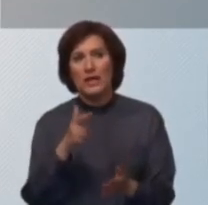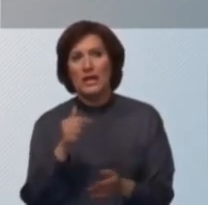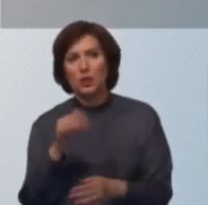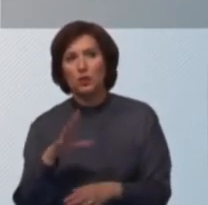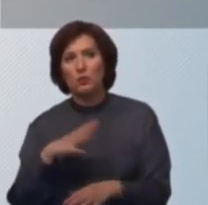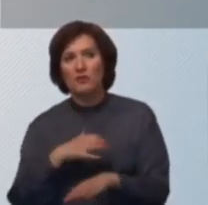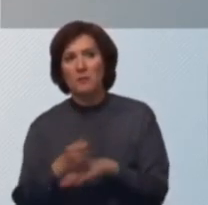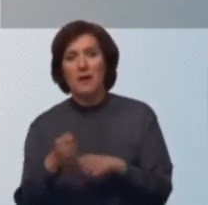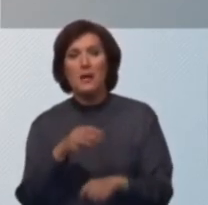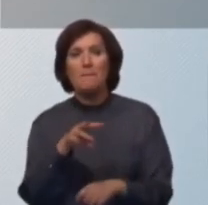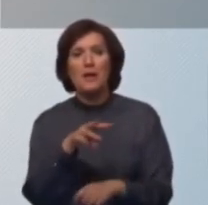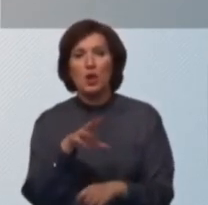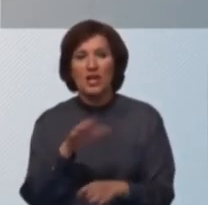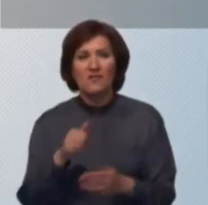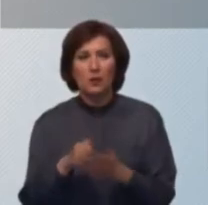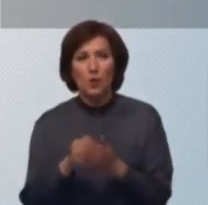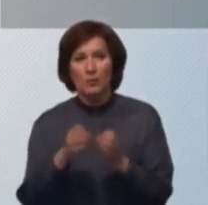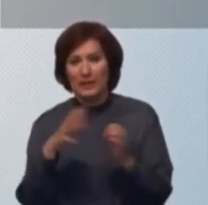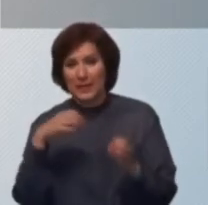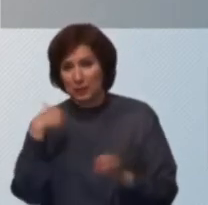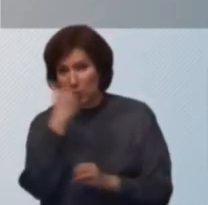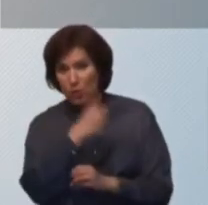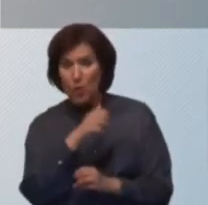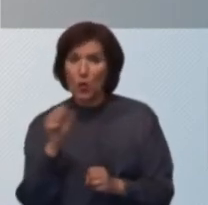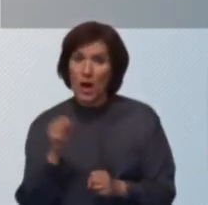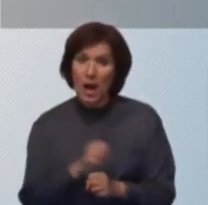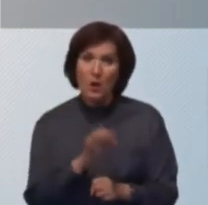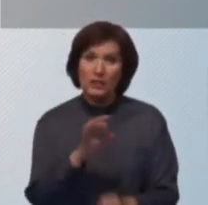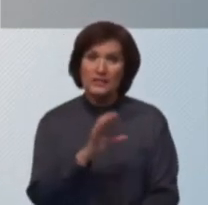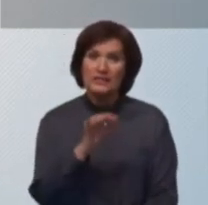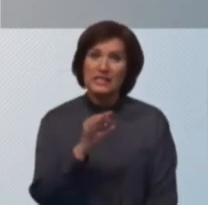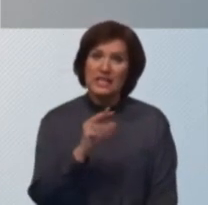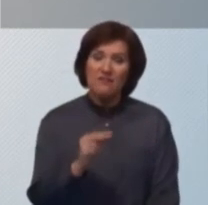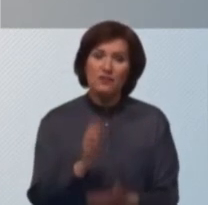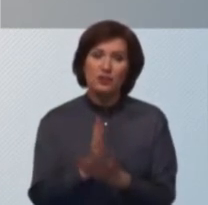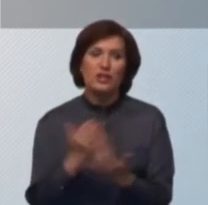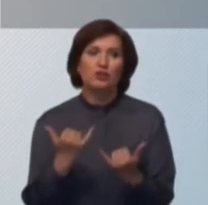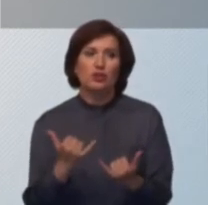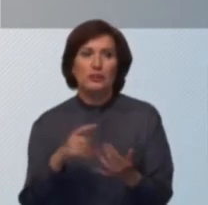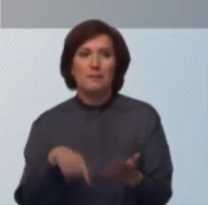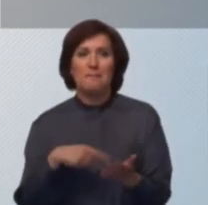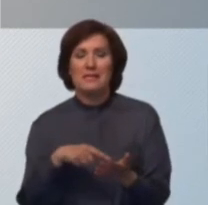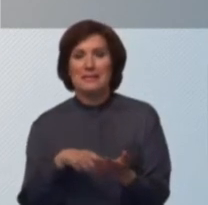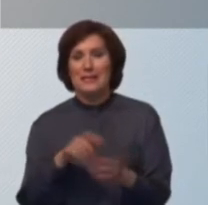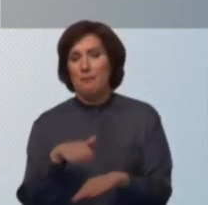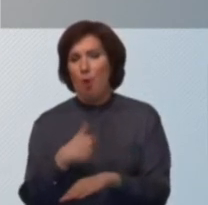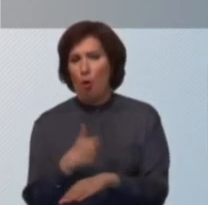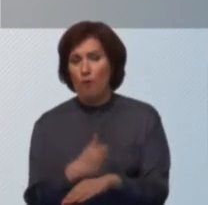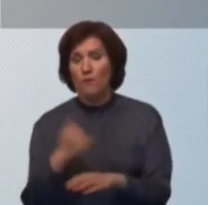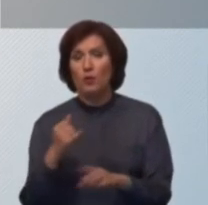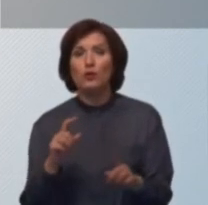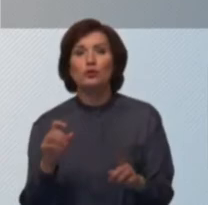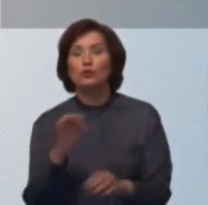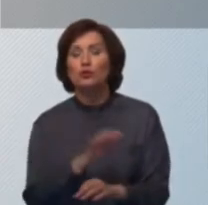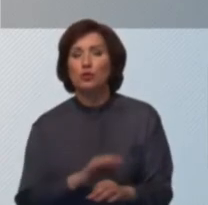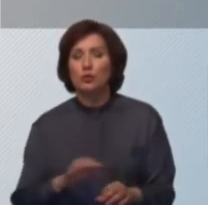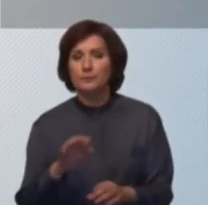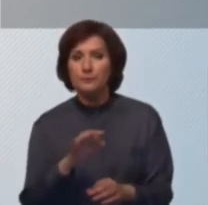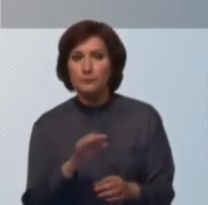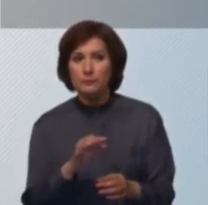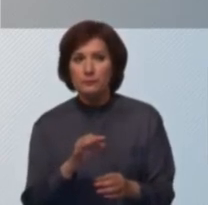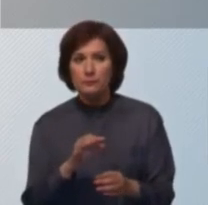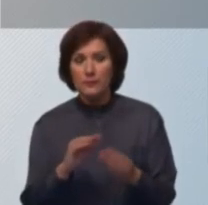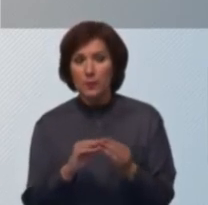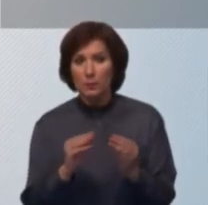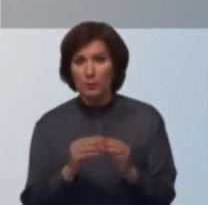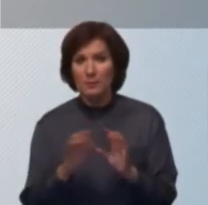був мером Миколаєва до 15-го року, а Олександр Санкевич є чинним міським головою. І щодо